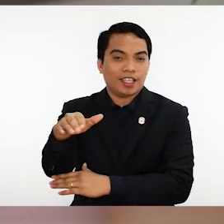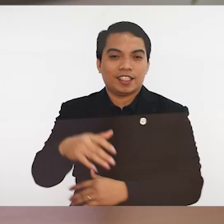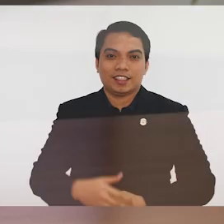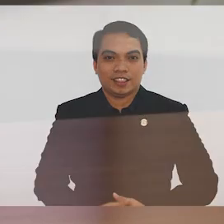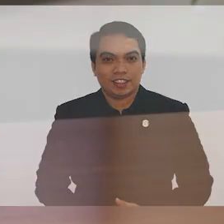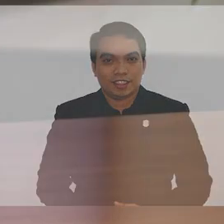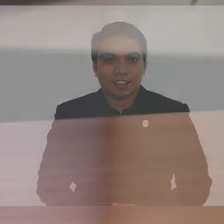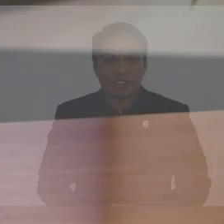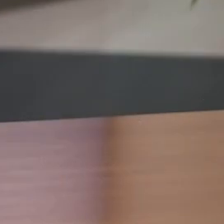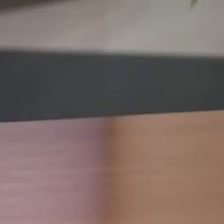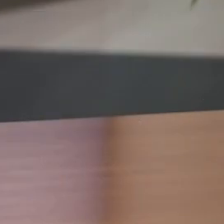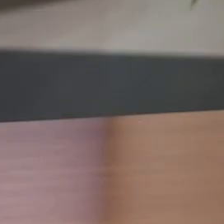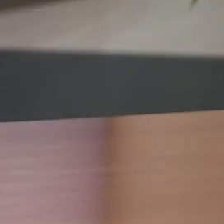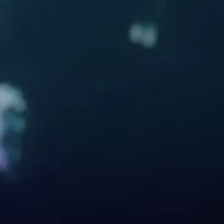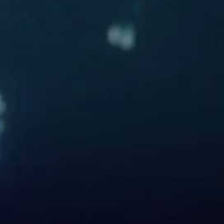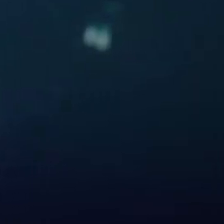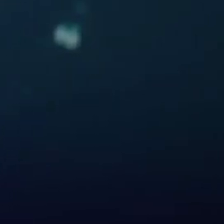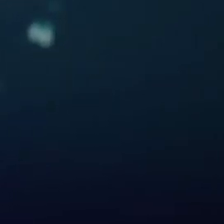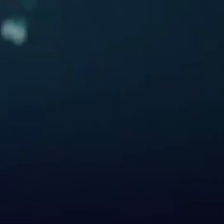po.